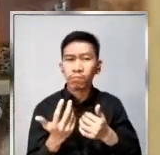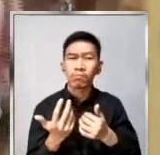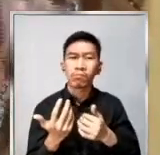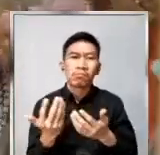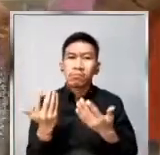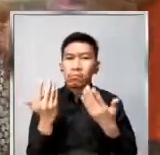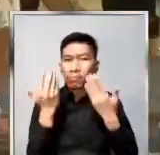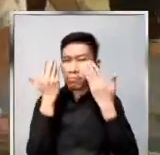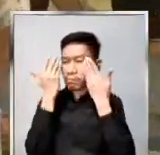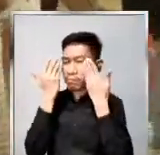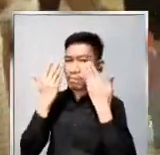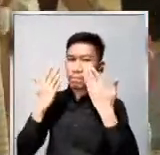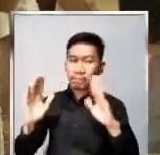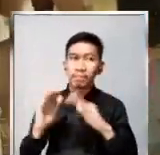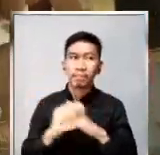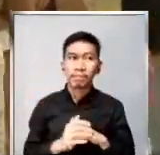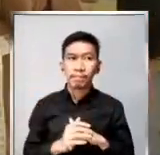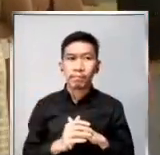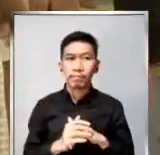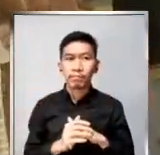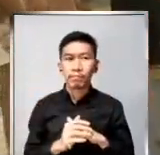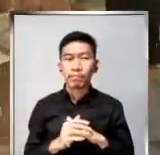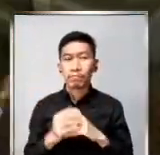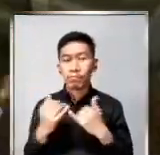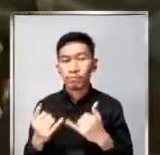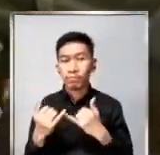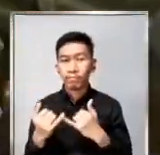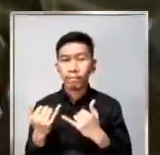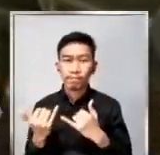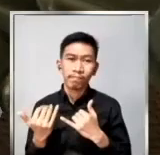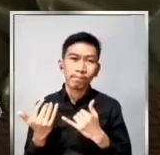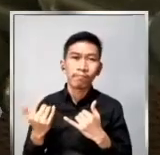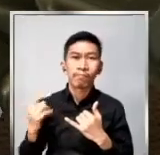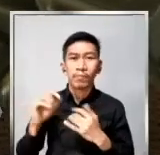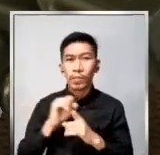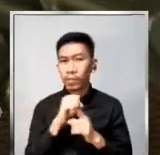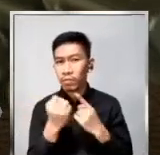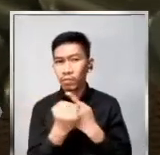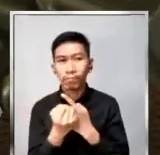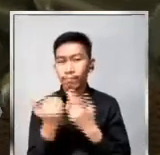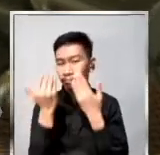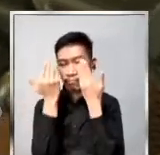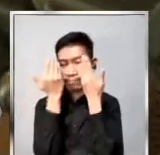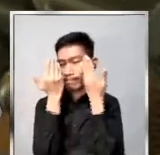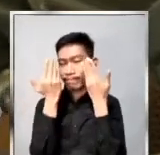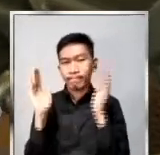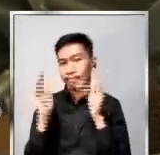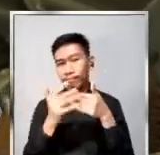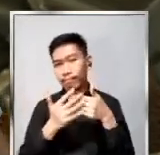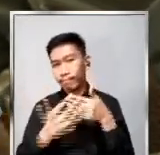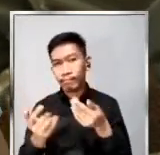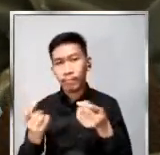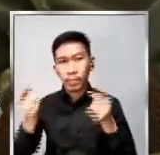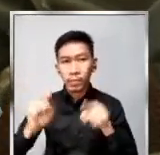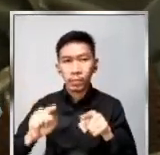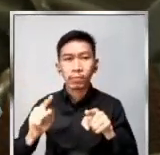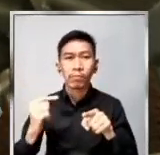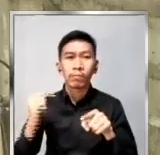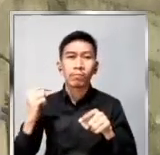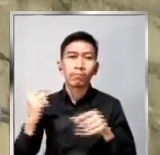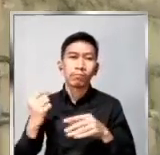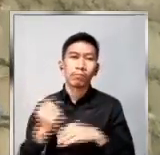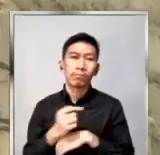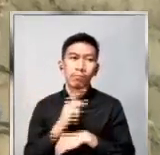Kasi walang katiyagan itong aming sitwasyon ngayon. Makita mo naman ang kwa namin, binirigadaan na, baka di na kami